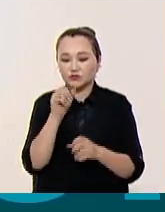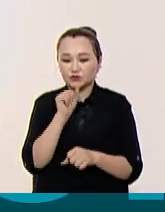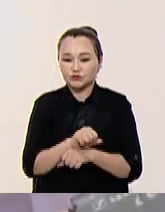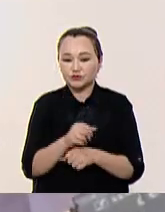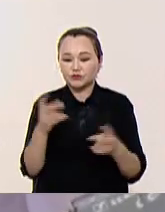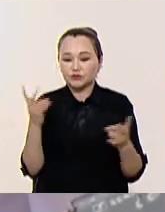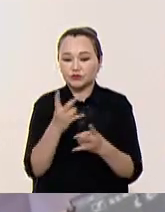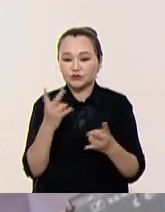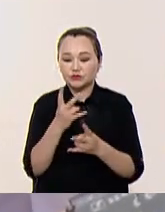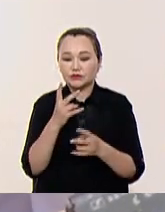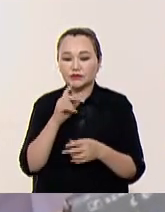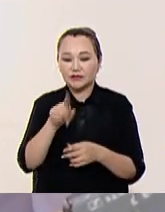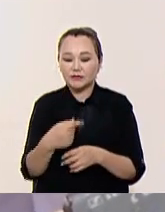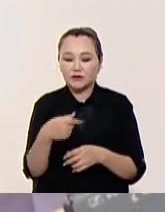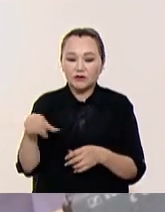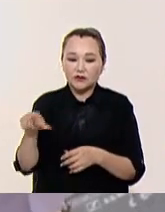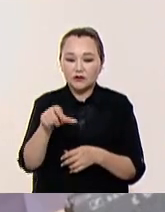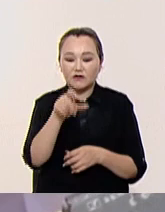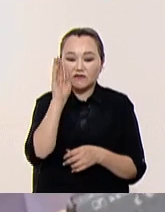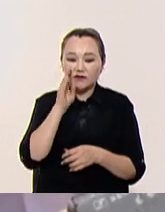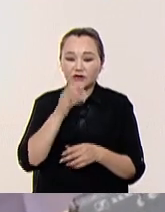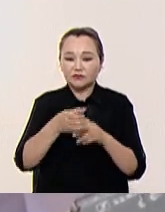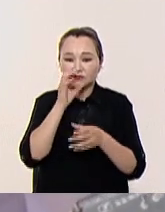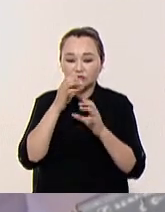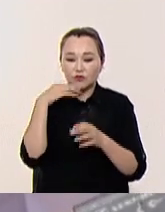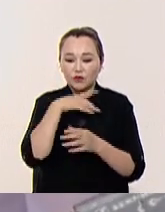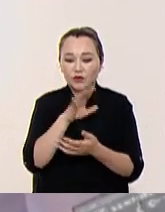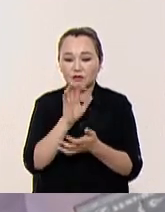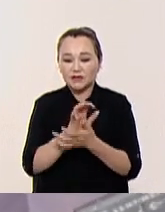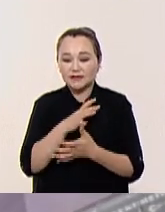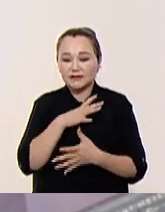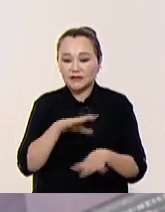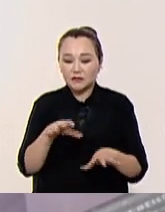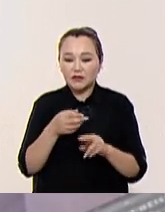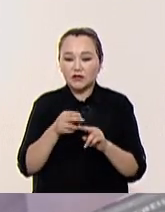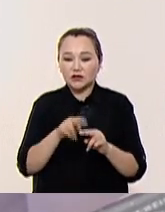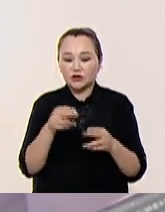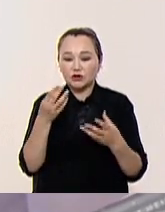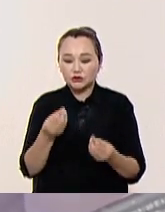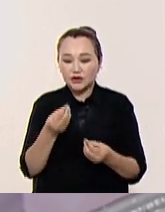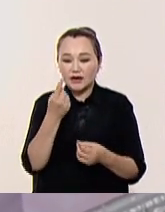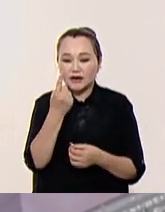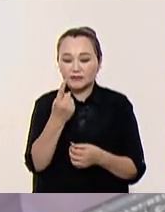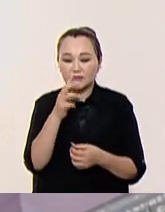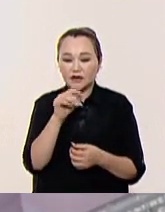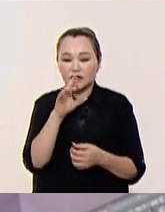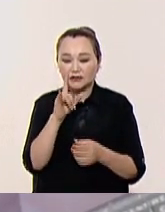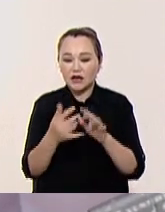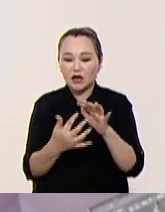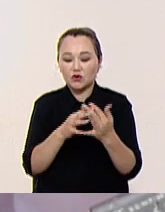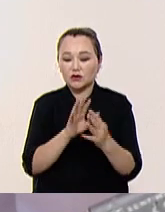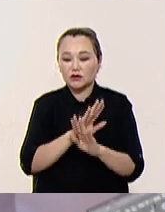отыр. Өзінен алып су іше беруге болады. Осыны білдіргей тұр. Сонымен жалғыз Маралды ауыл